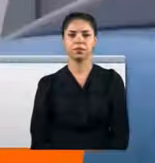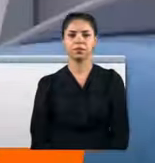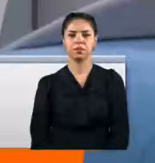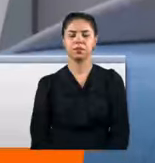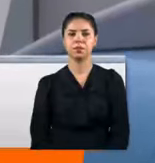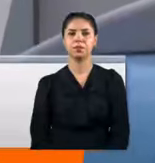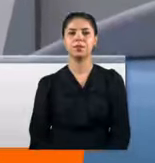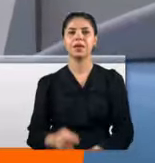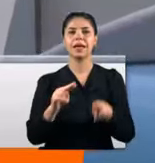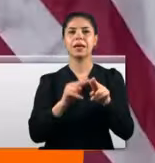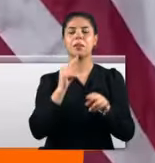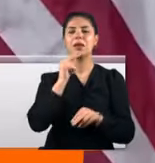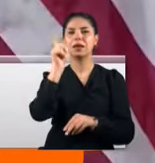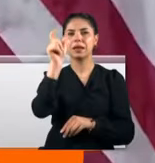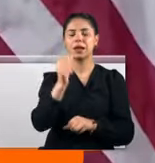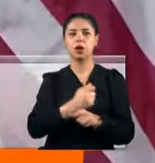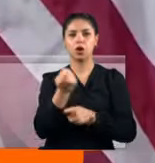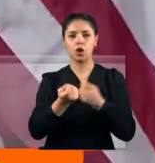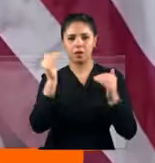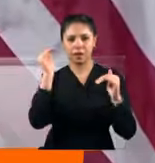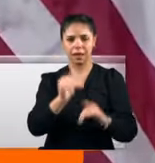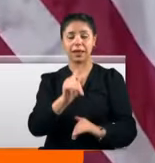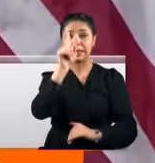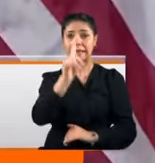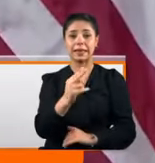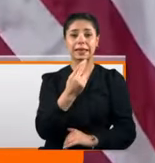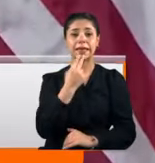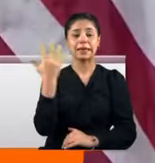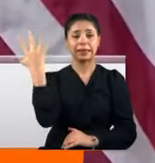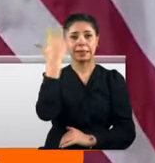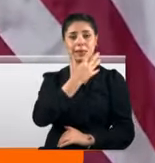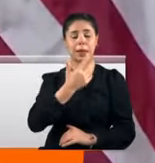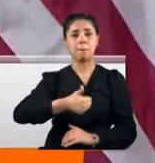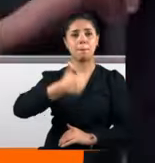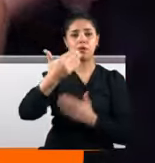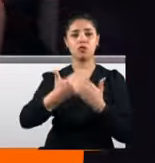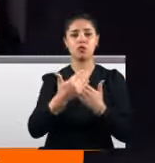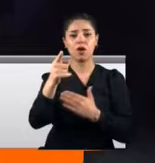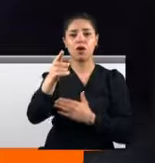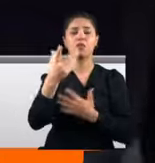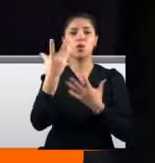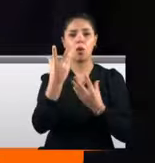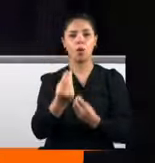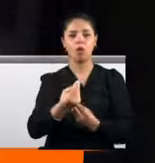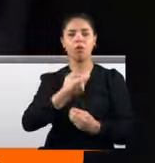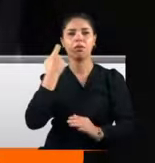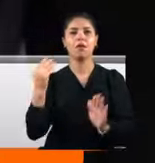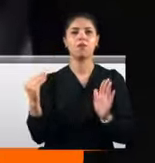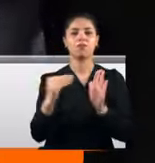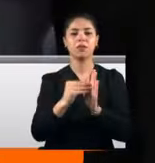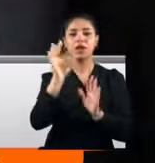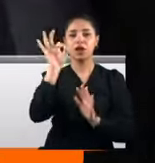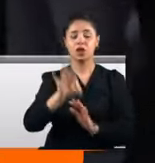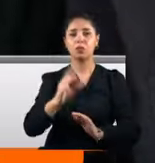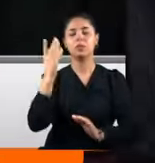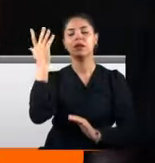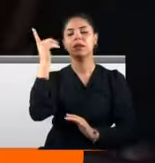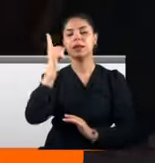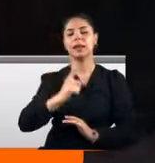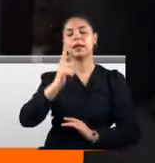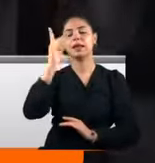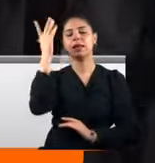Harris göreve geldiğinde Amerika'nın ilk kadın ve ilk siyahi başkan yardımcısı olarak tarihe geçmişti. Şimdi ise ilk siyahi kadın